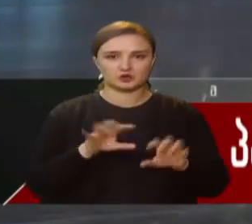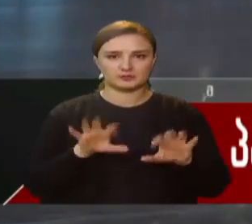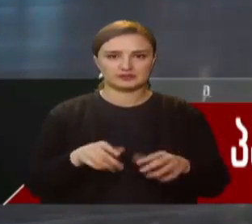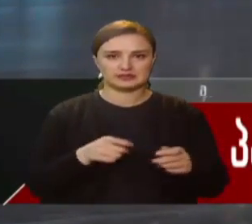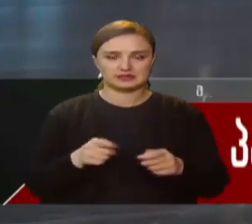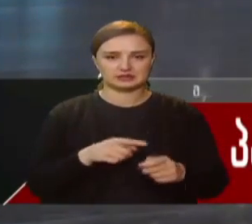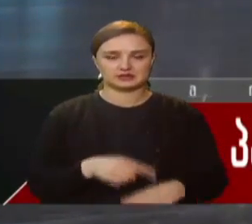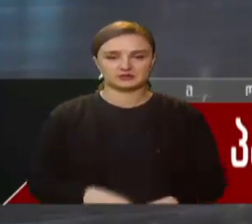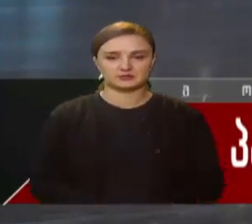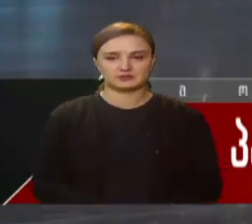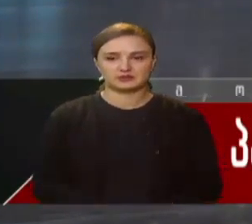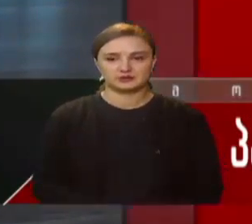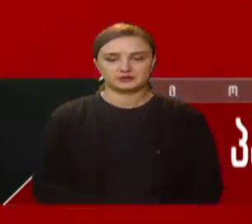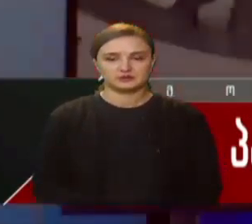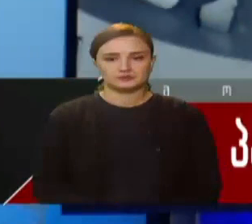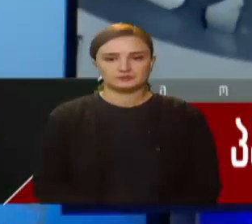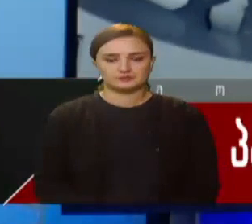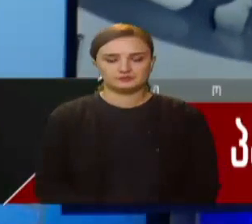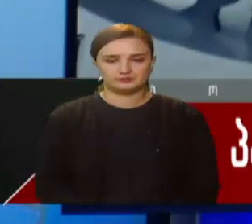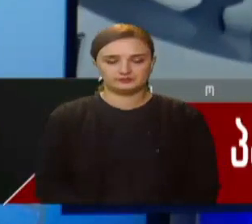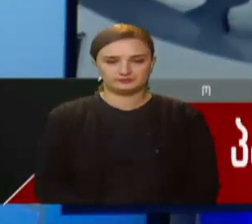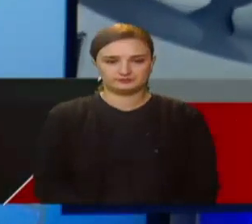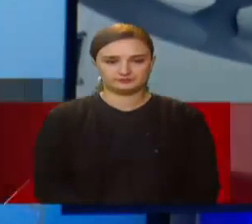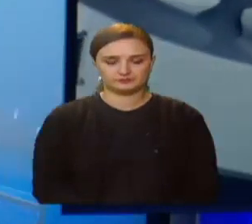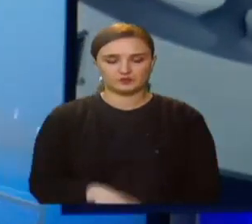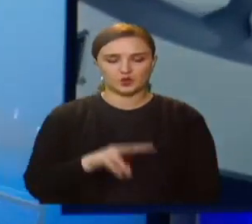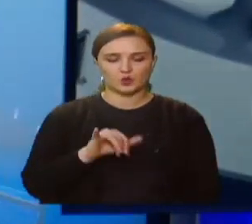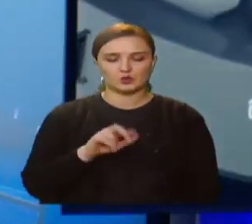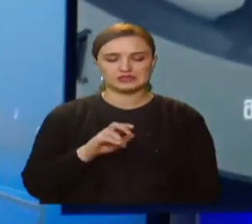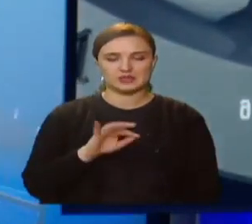პრეზიდენტთან. ლუქსემბურგიდან თამარ წიგლაური საუბრობდა.